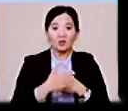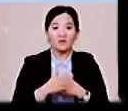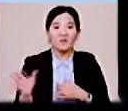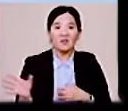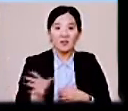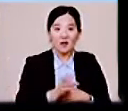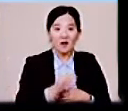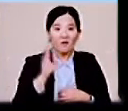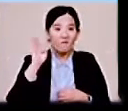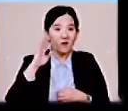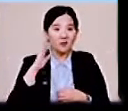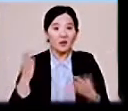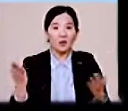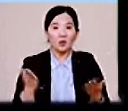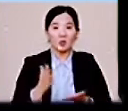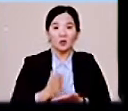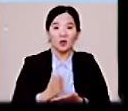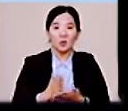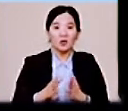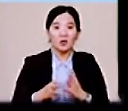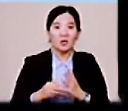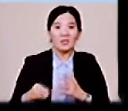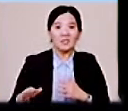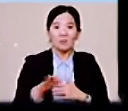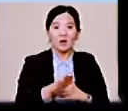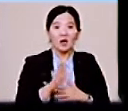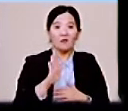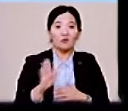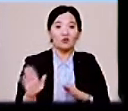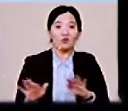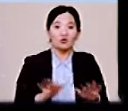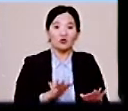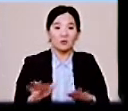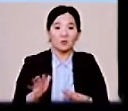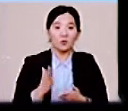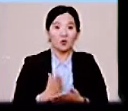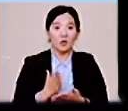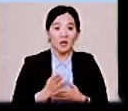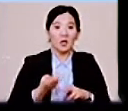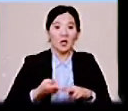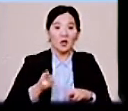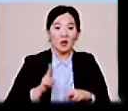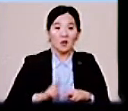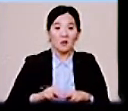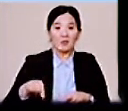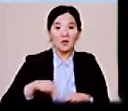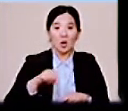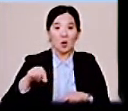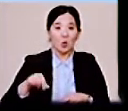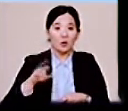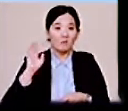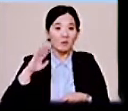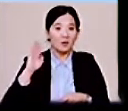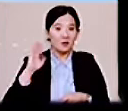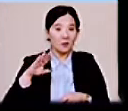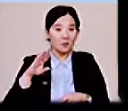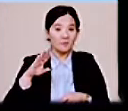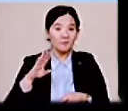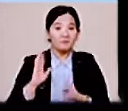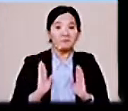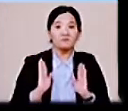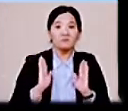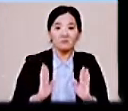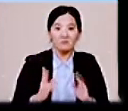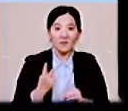вода, которая находится на земле у нас в жидком состоянии, это соленая вода. Всего